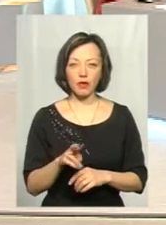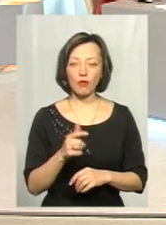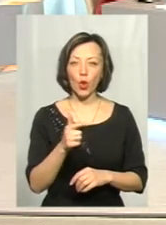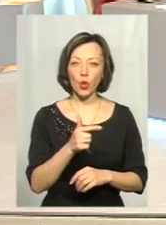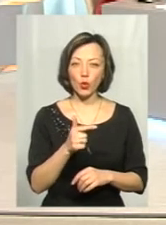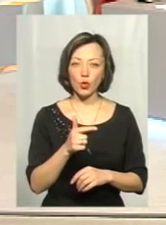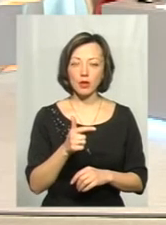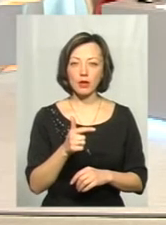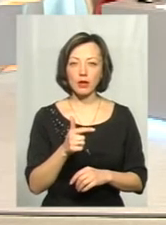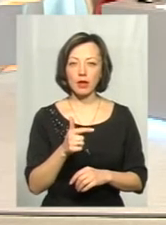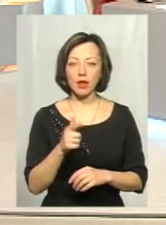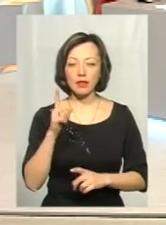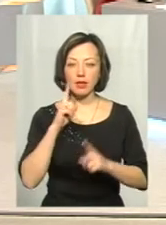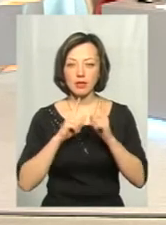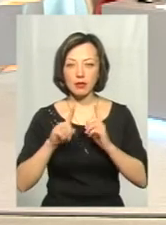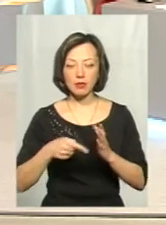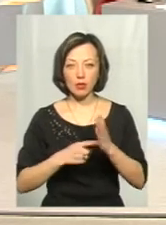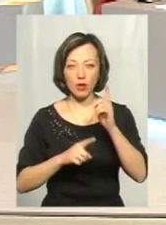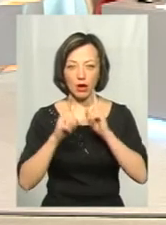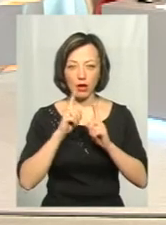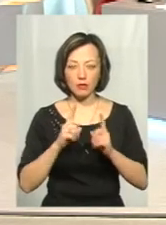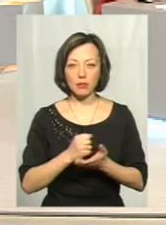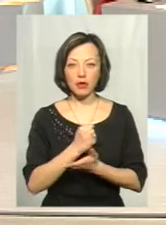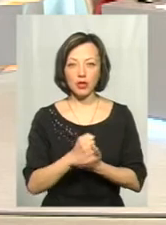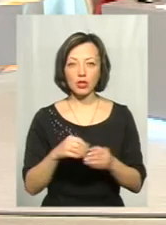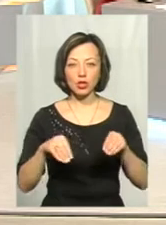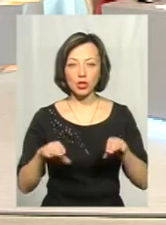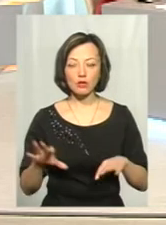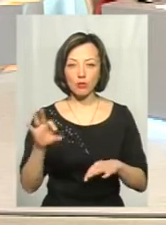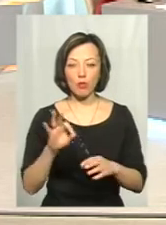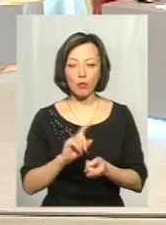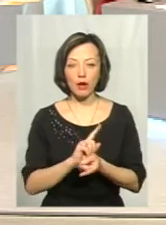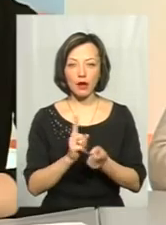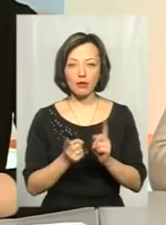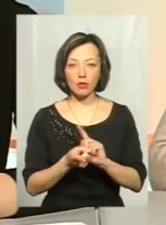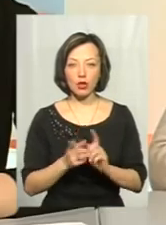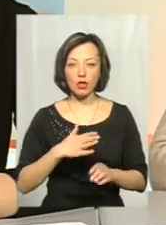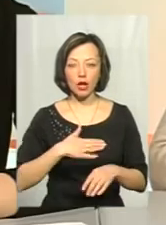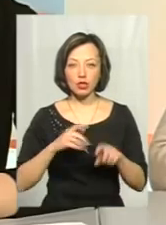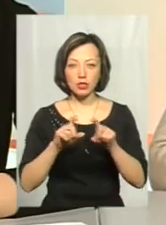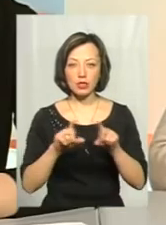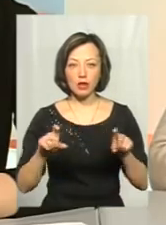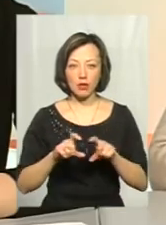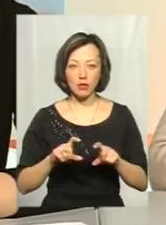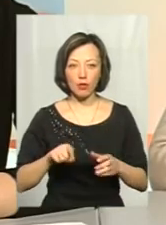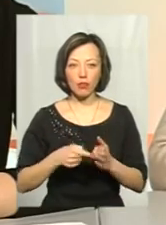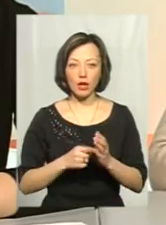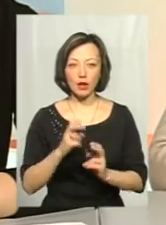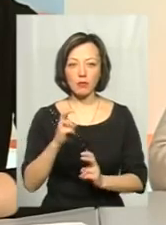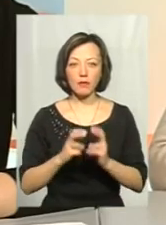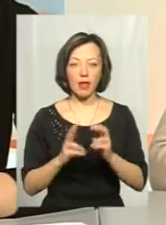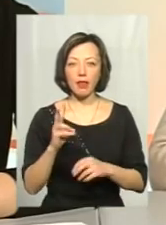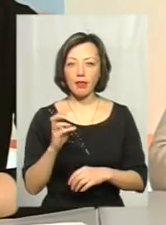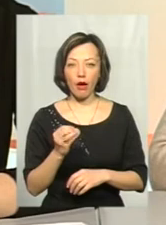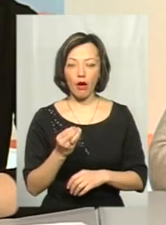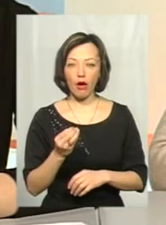в грудні, 30 грудня на сесії Хмельницької міської ради прийнято рішення про перетворення наших закладів комунальні підприємства некомерційні.